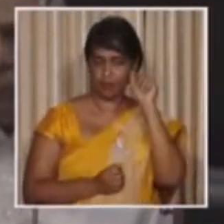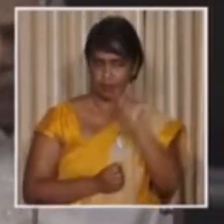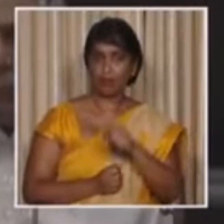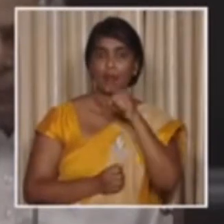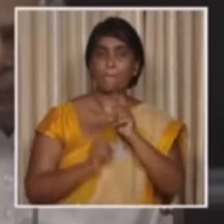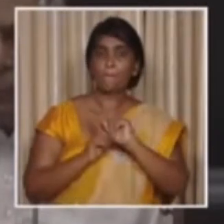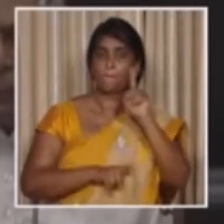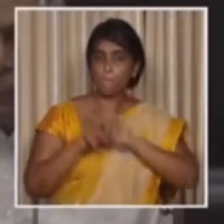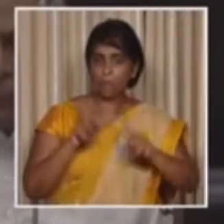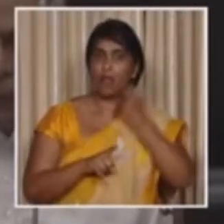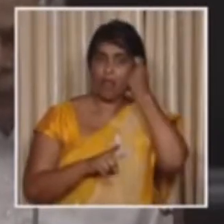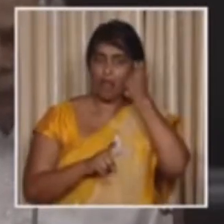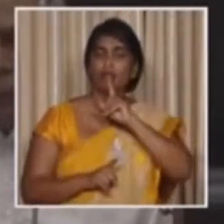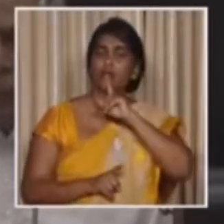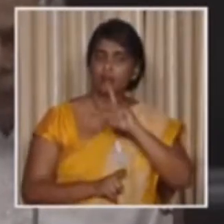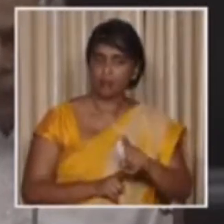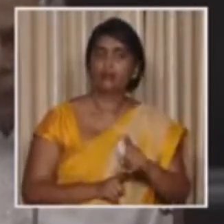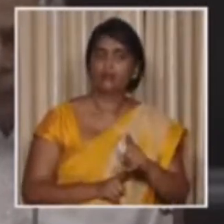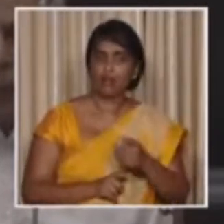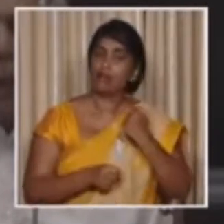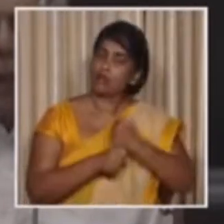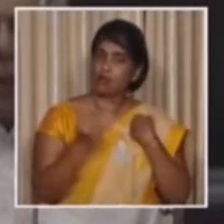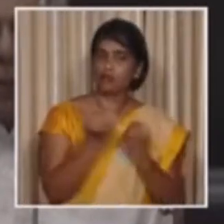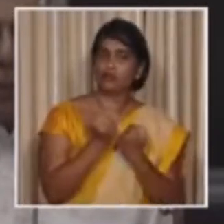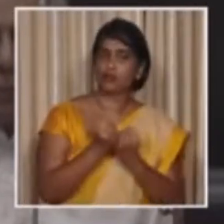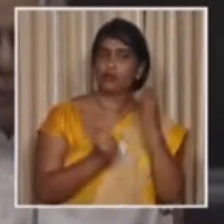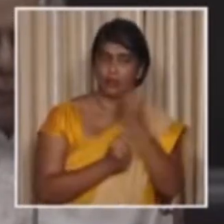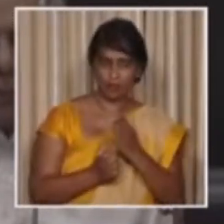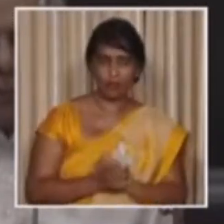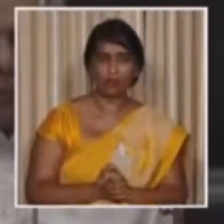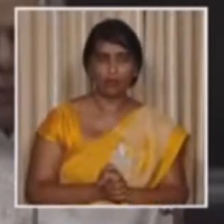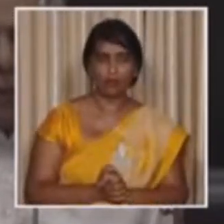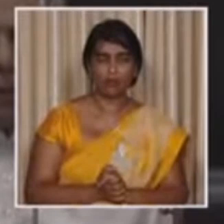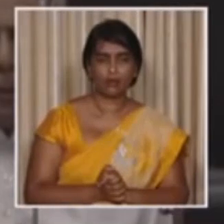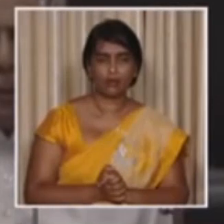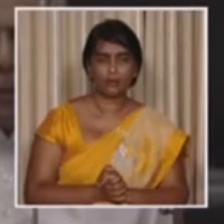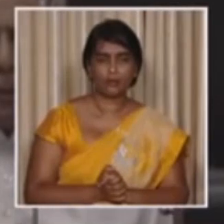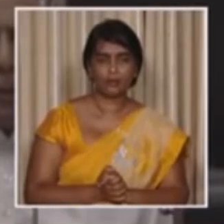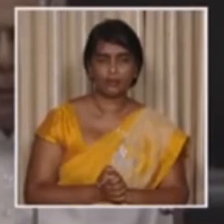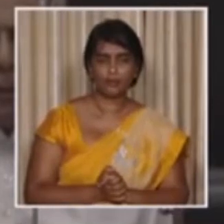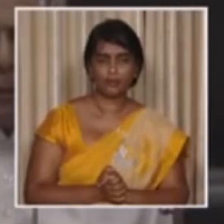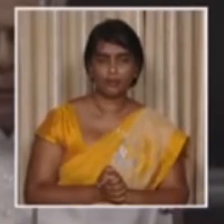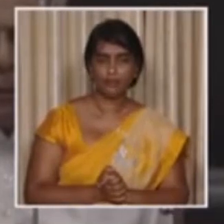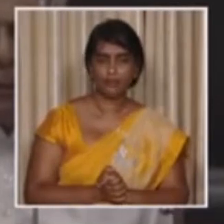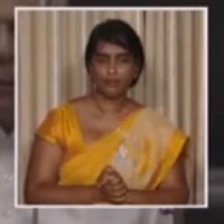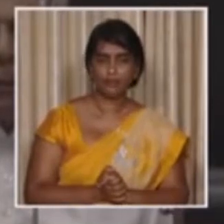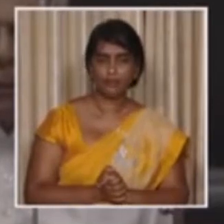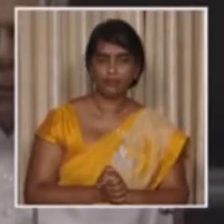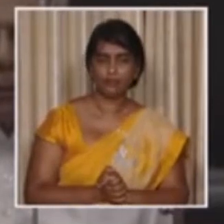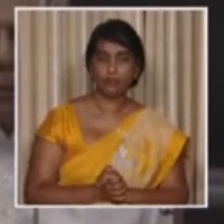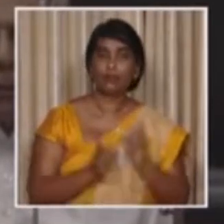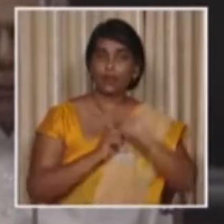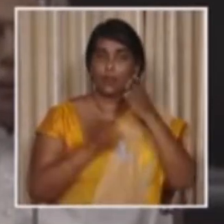ඔබතුමන්ලා පාර්ලිමේන්තුවේ යෝජනාව ගේන්න, මං ආණ්ඩුවෙන් සහයෝගය දෙන්න. හරි, ටිකක් ඉන්න. දැන් ඒක